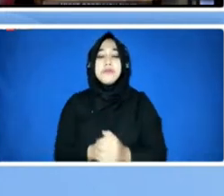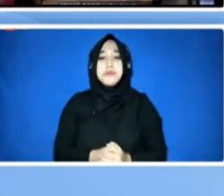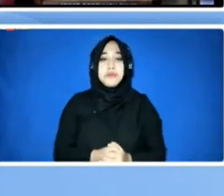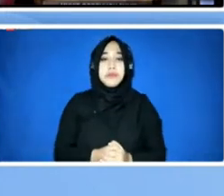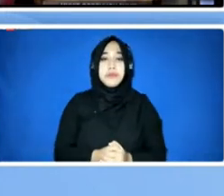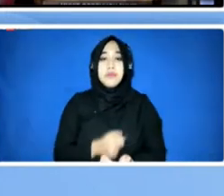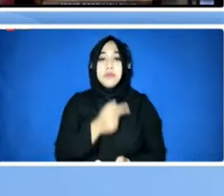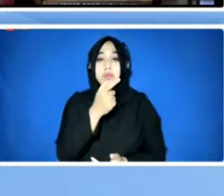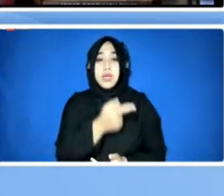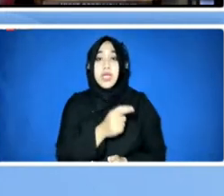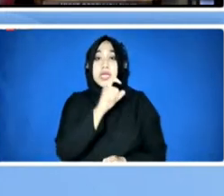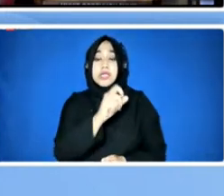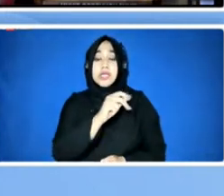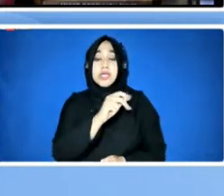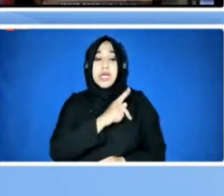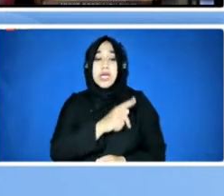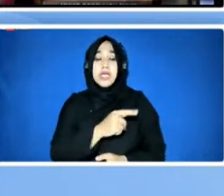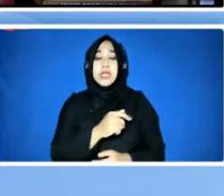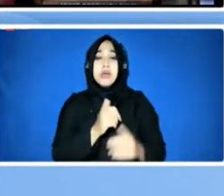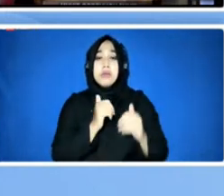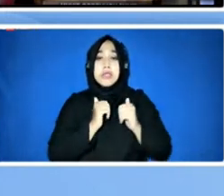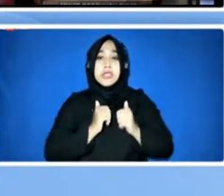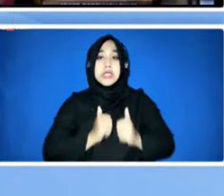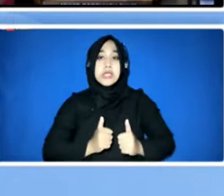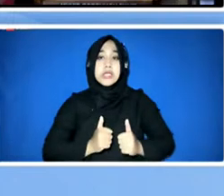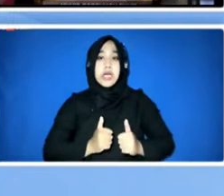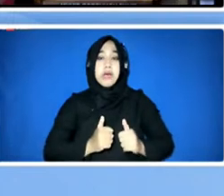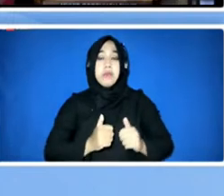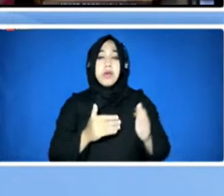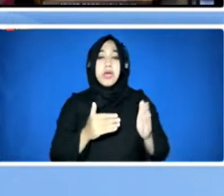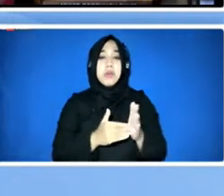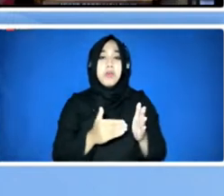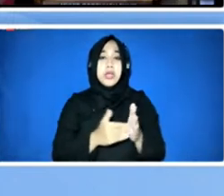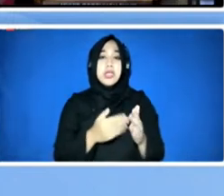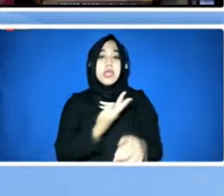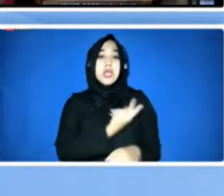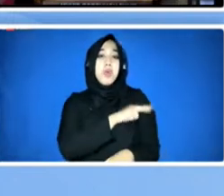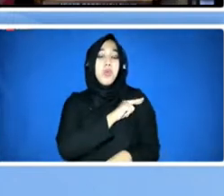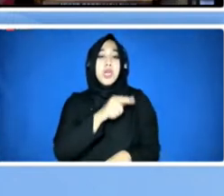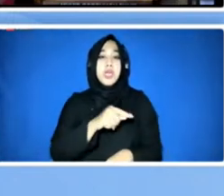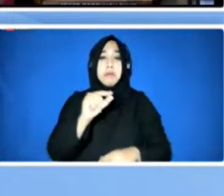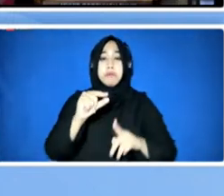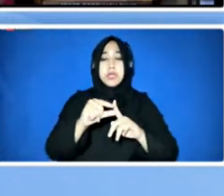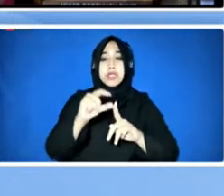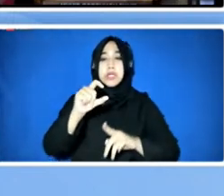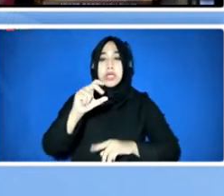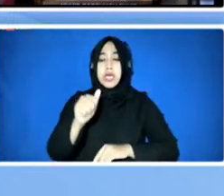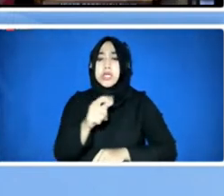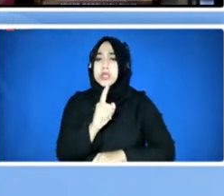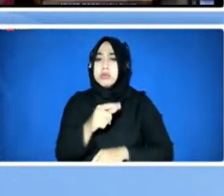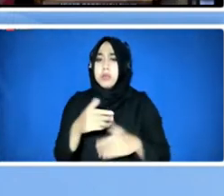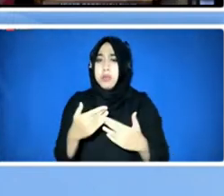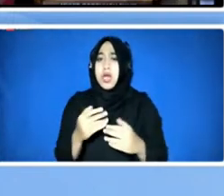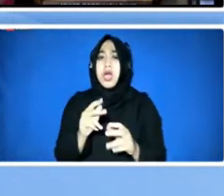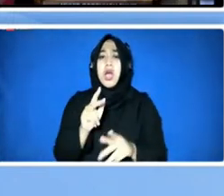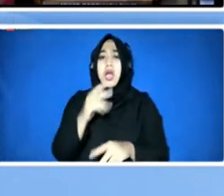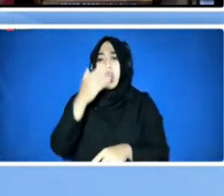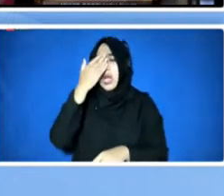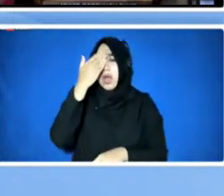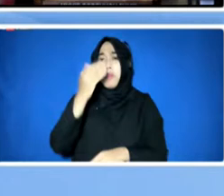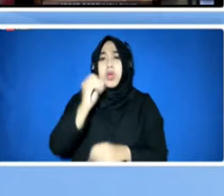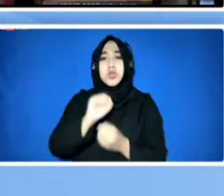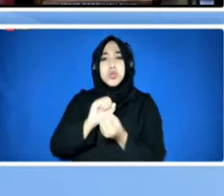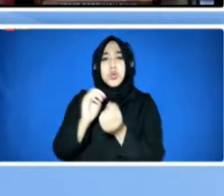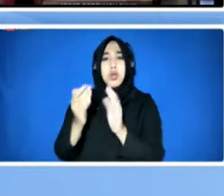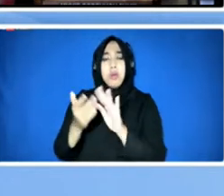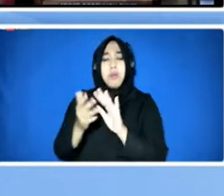adalah cara kita untuk menyikapi keterbatasan kapasitas ini dari PCR. Karena kenapa kok di Surabaya banyak? Ya karena memang